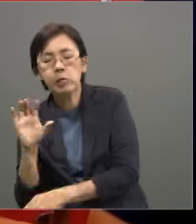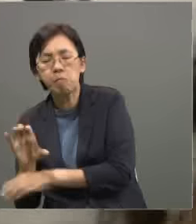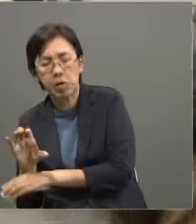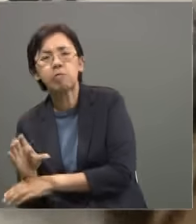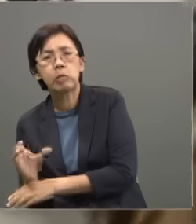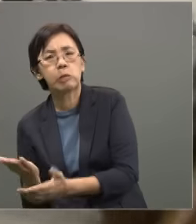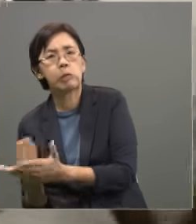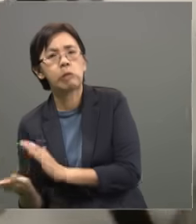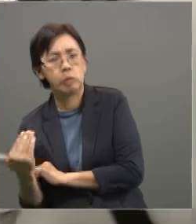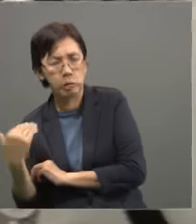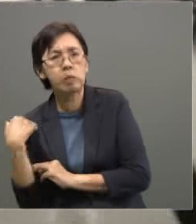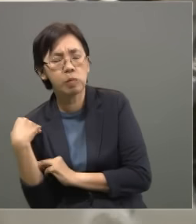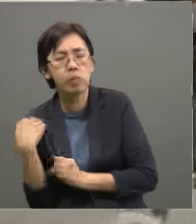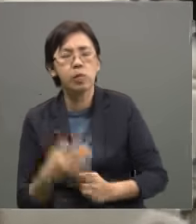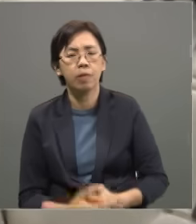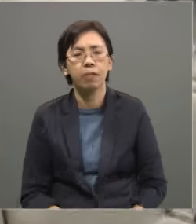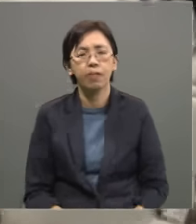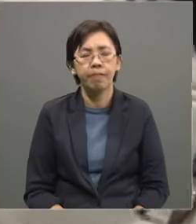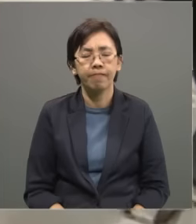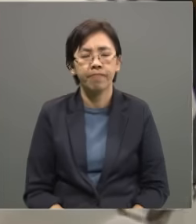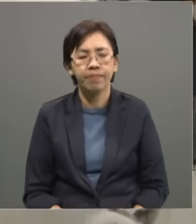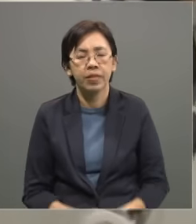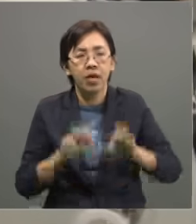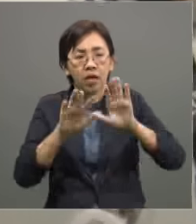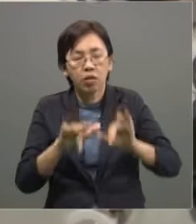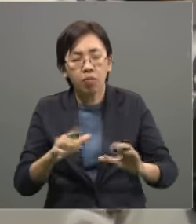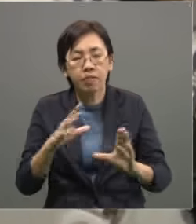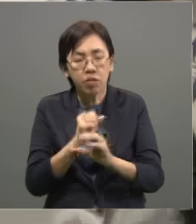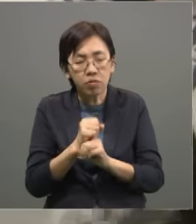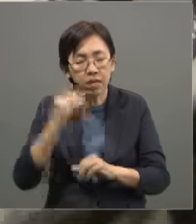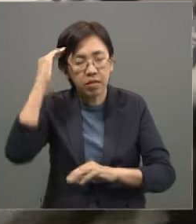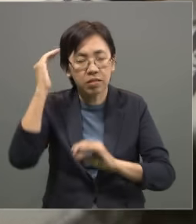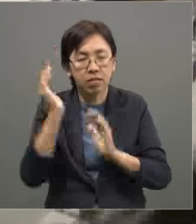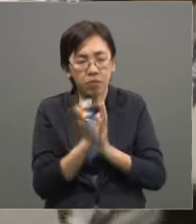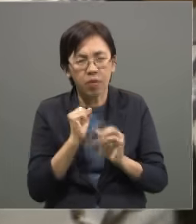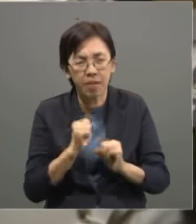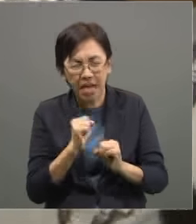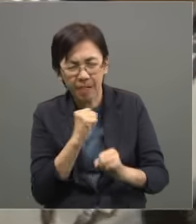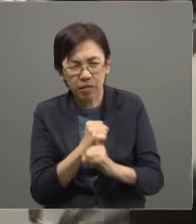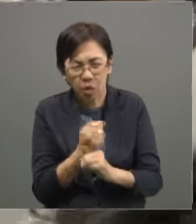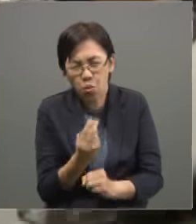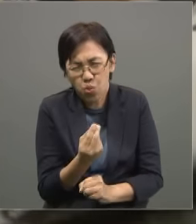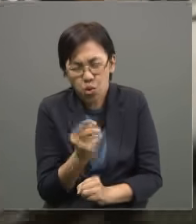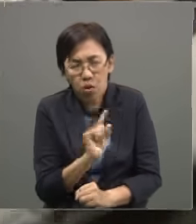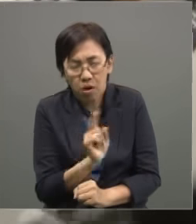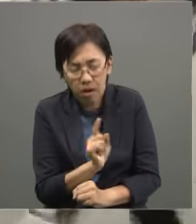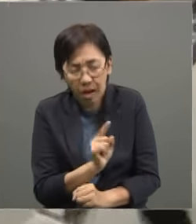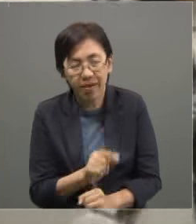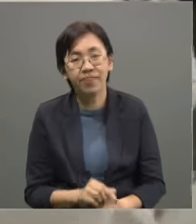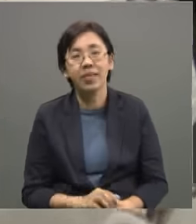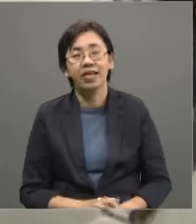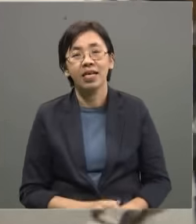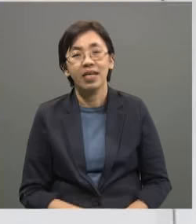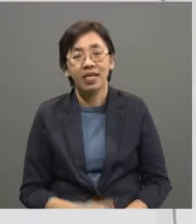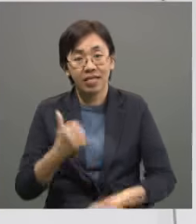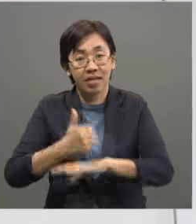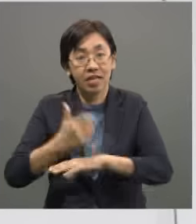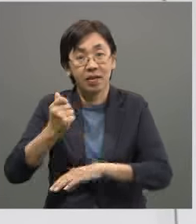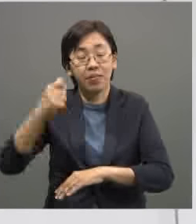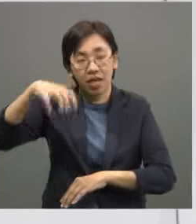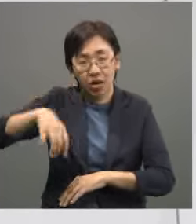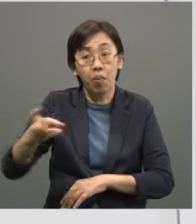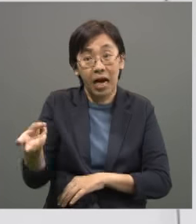่ทีนี้ในเรื่องของการทำสำนวนคดีเนี่ยตอนนี้ท่านบอกว่าจะเร่งรัดในวงแรกก็คือวงที่ไปตบทรัพย์อธิบดีกรมการข้าวเนี่